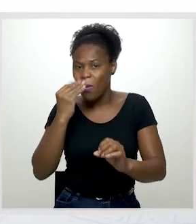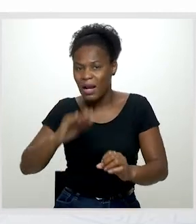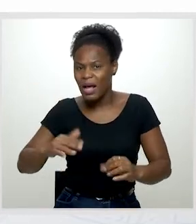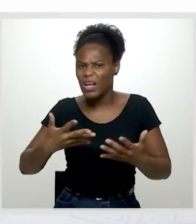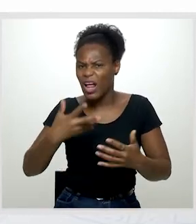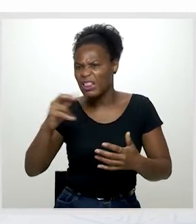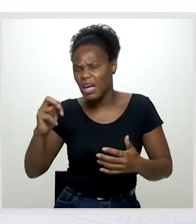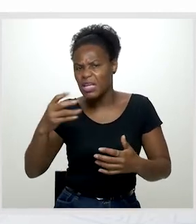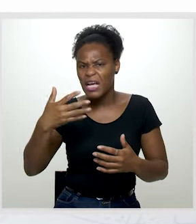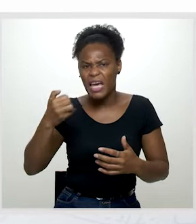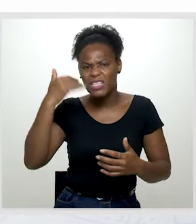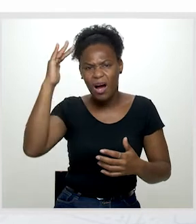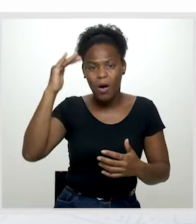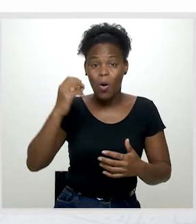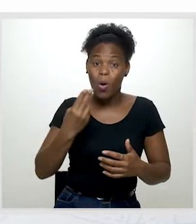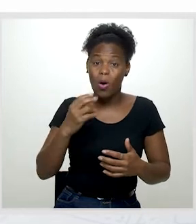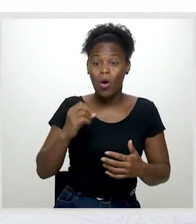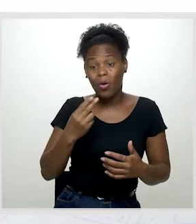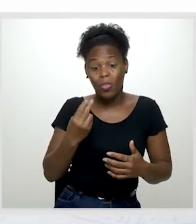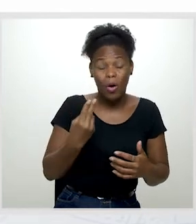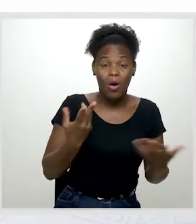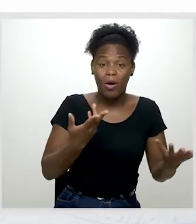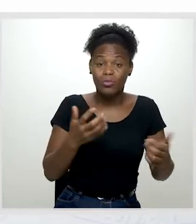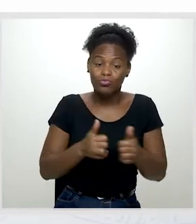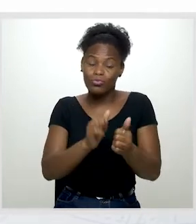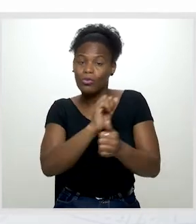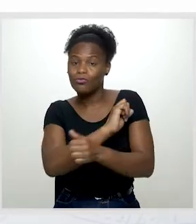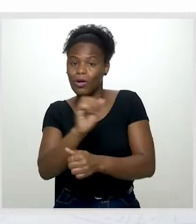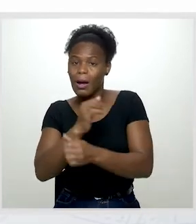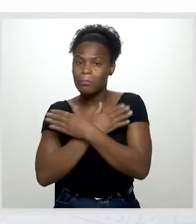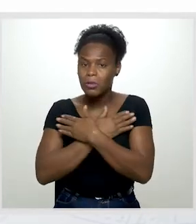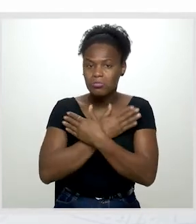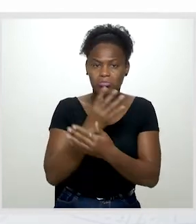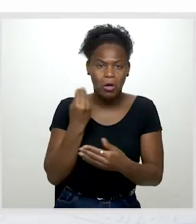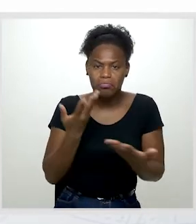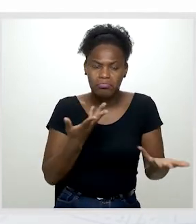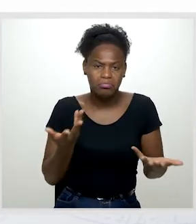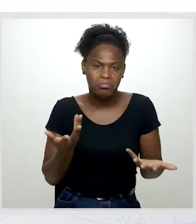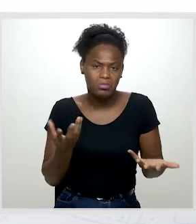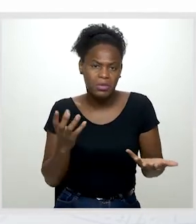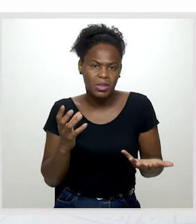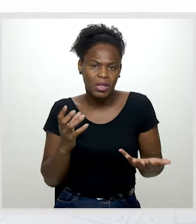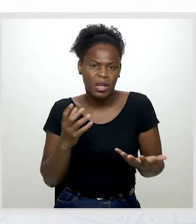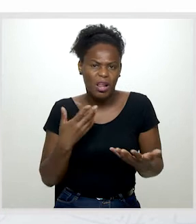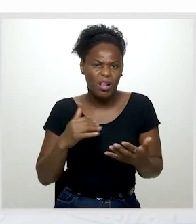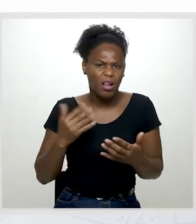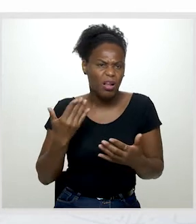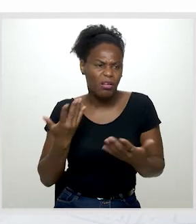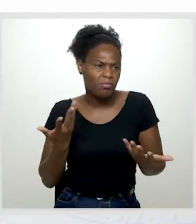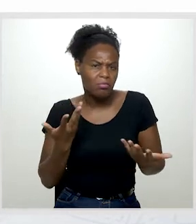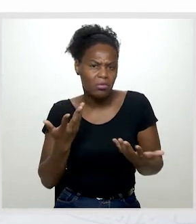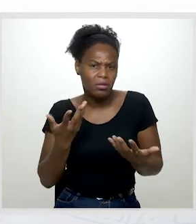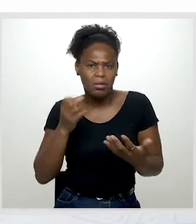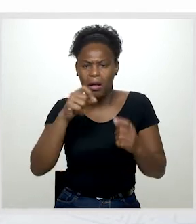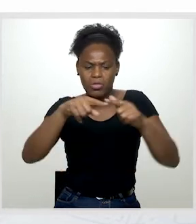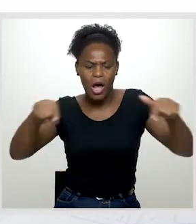petits-enfants qui ont 13 et 15 ans, eh bien, en octobre, avec leurs copains, ils achètent des citrouilles. Ils les décorent, ils les